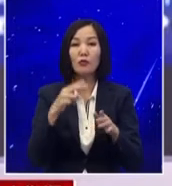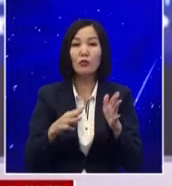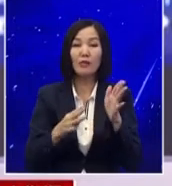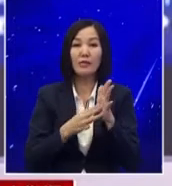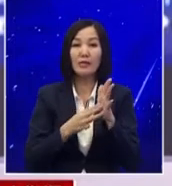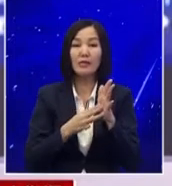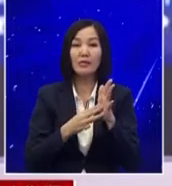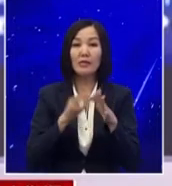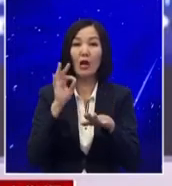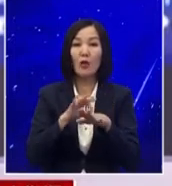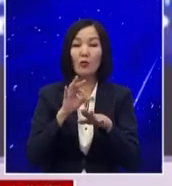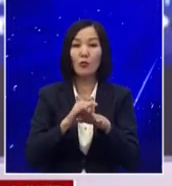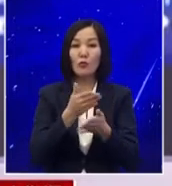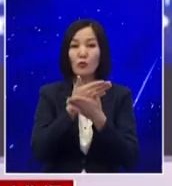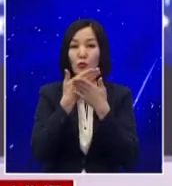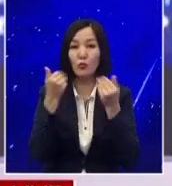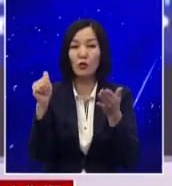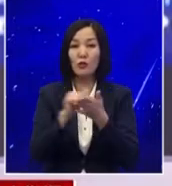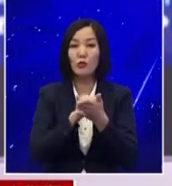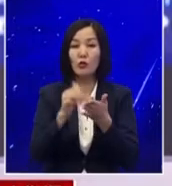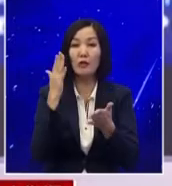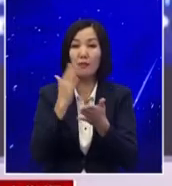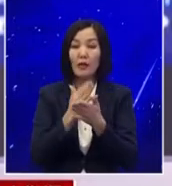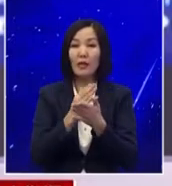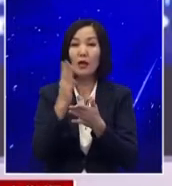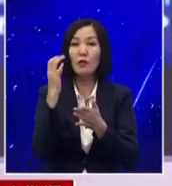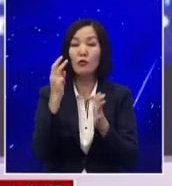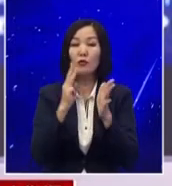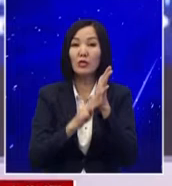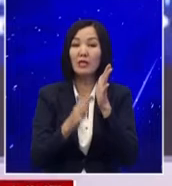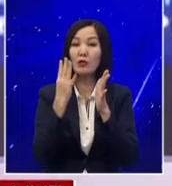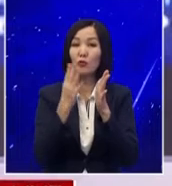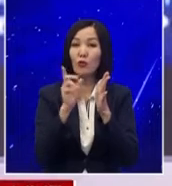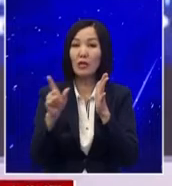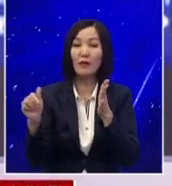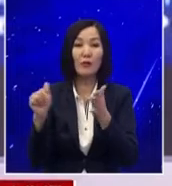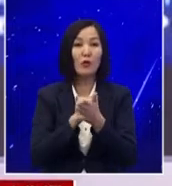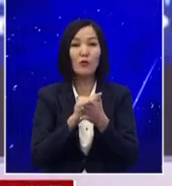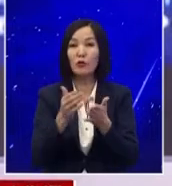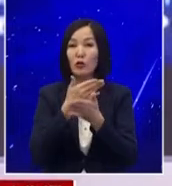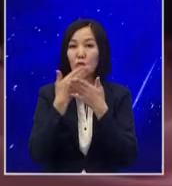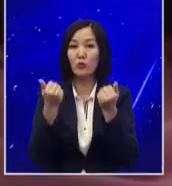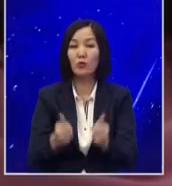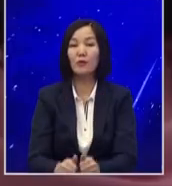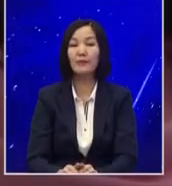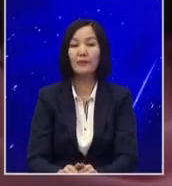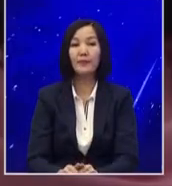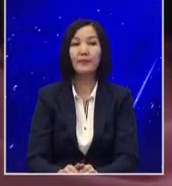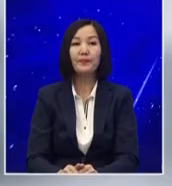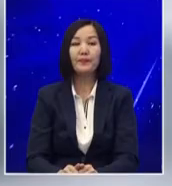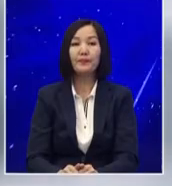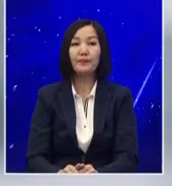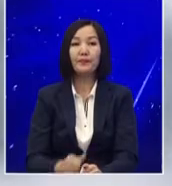1428-інде коронавируспен ауырмайтыны туралы анықтама болса, 484 жолаушыда ондай анықтама болмаған. Жыл соңына